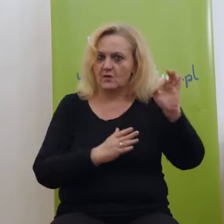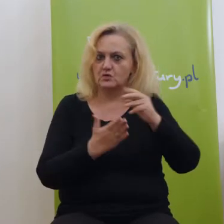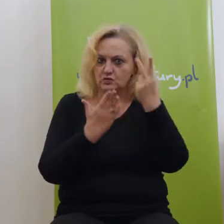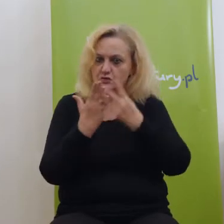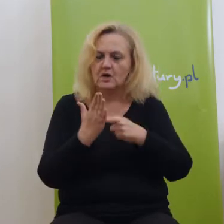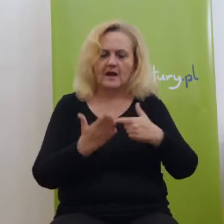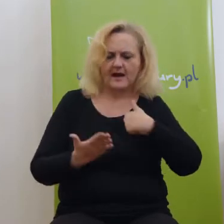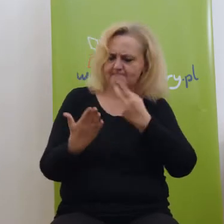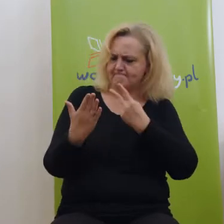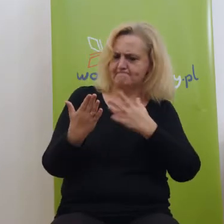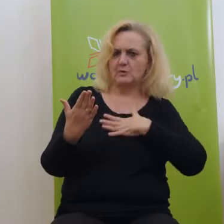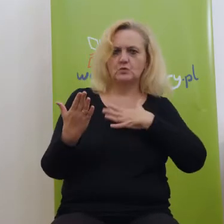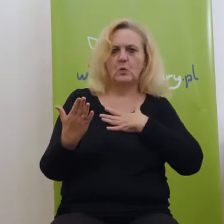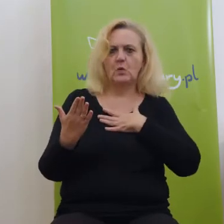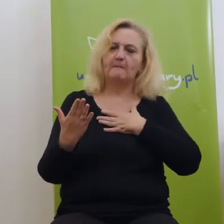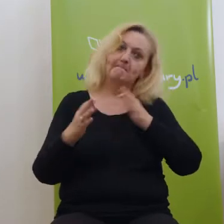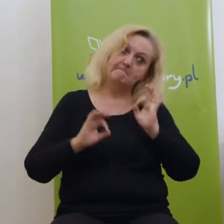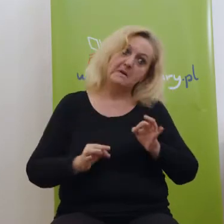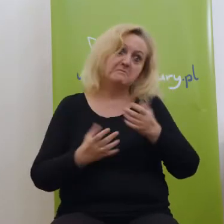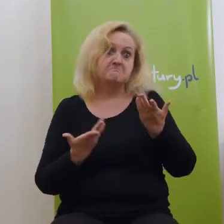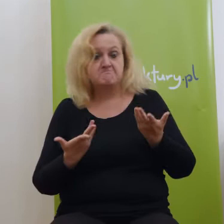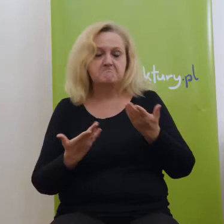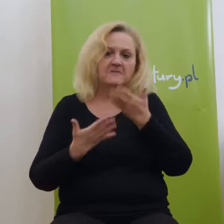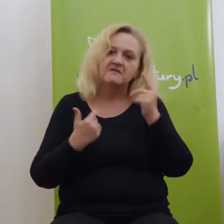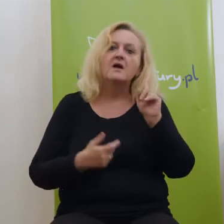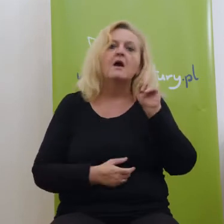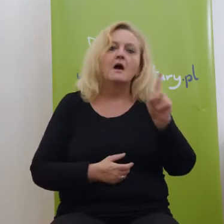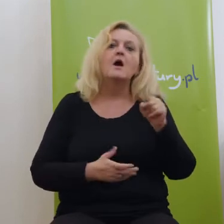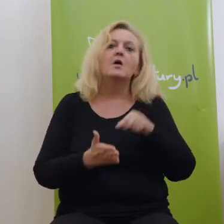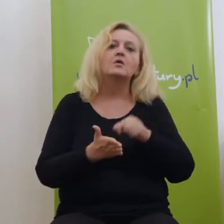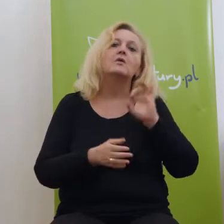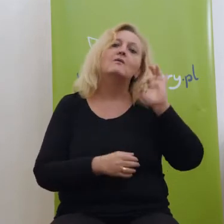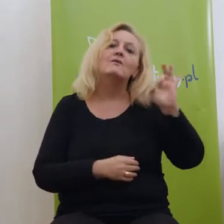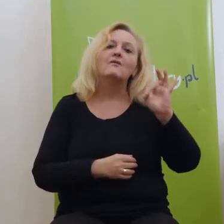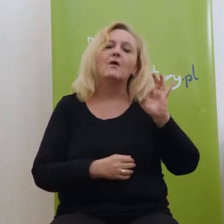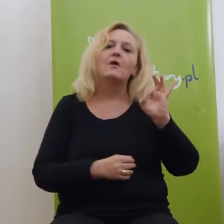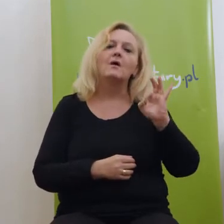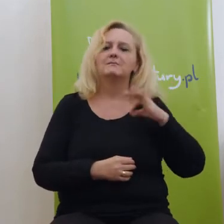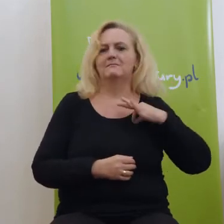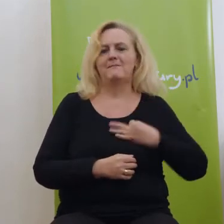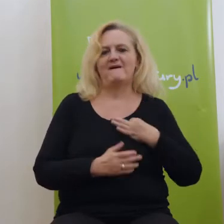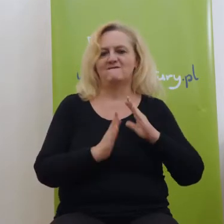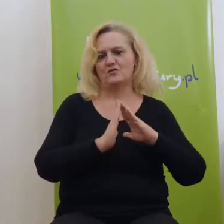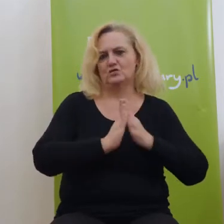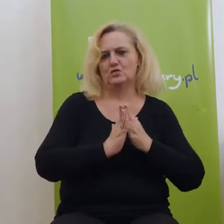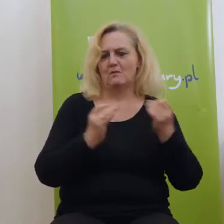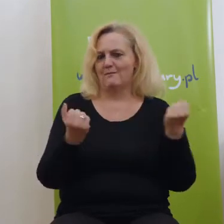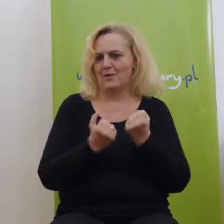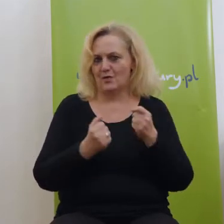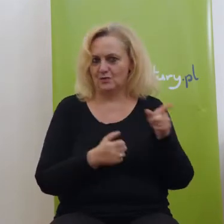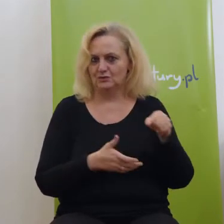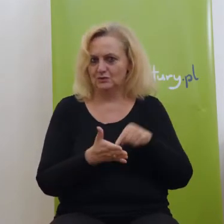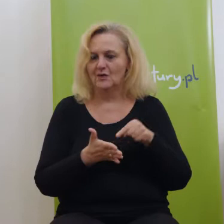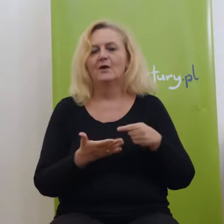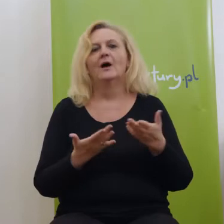takie wrażenie, nie wiem czy słuszne, ale że jest to taka twoja bardzo intymna książka i też